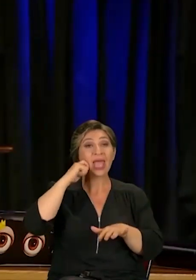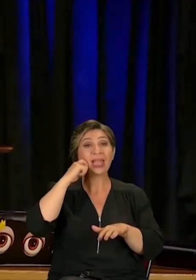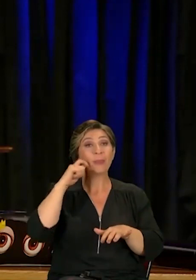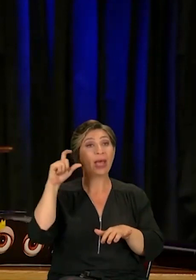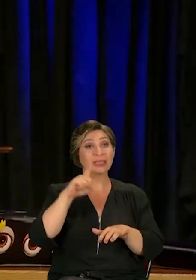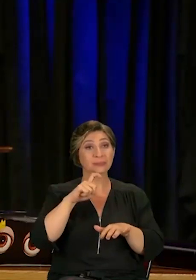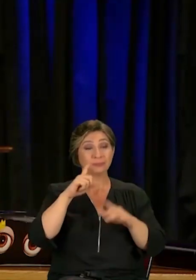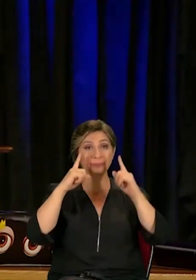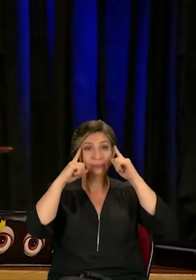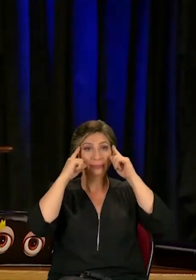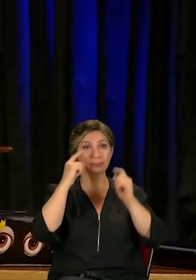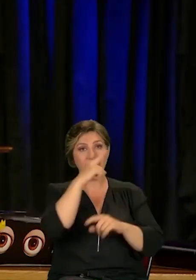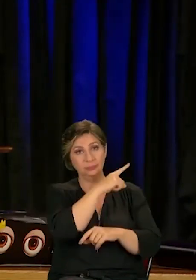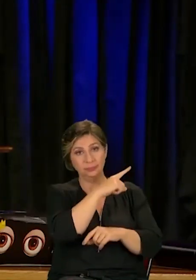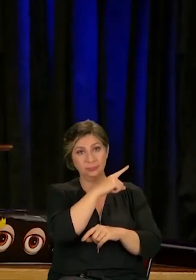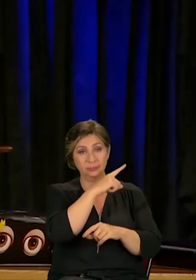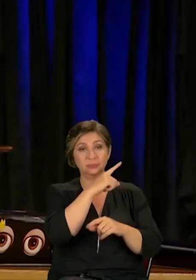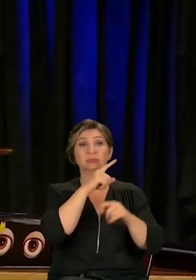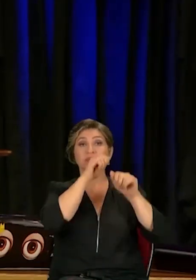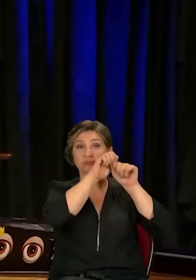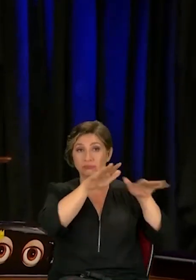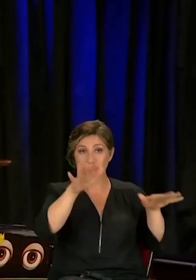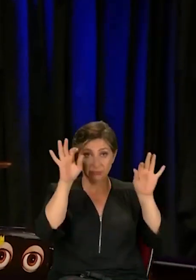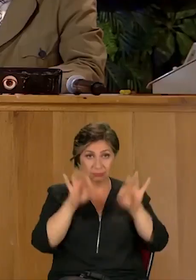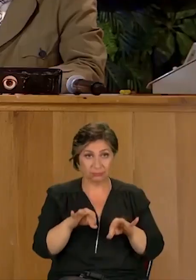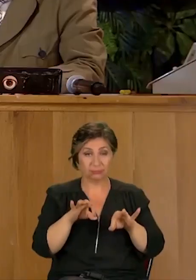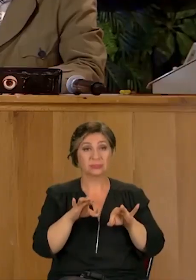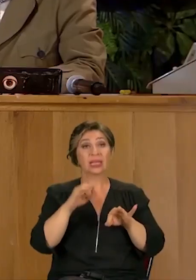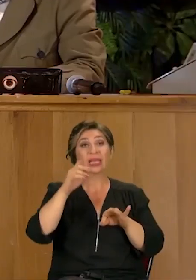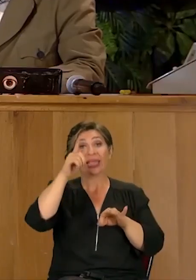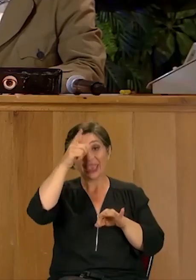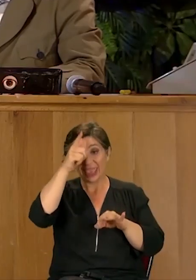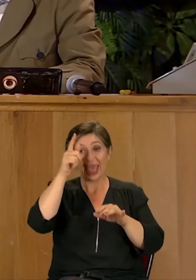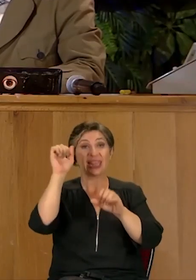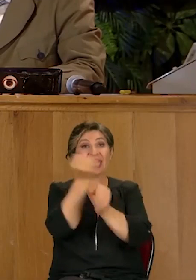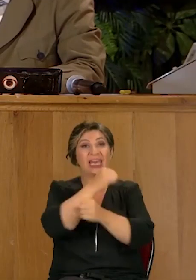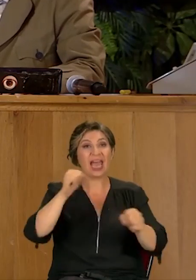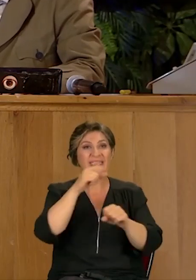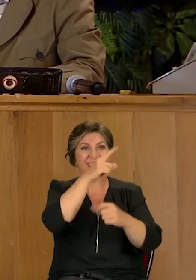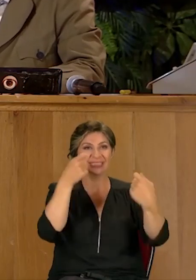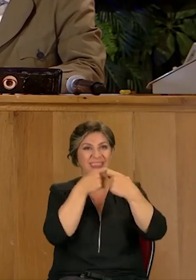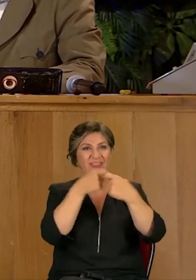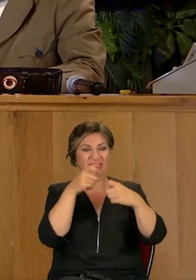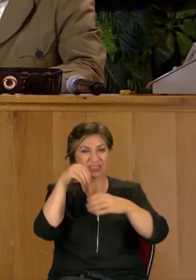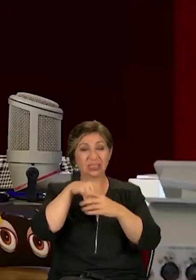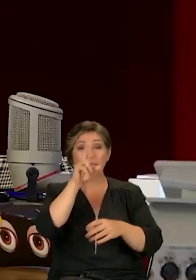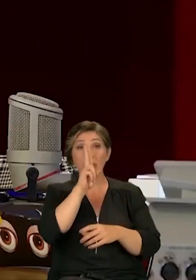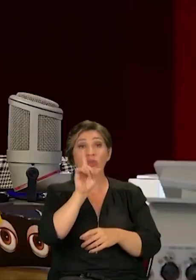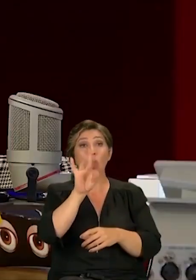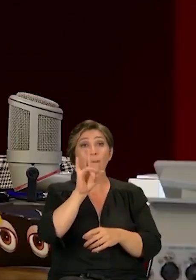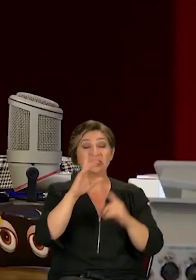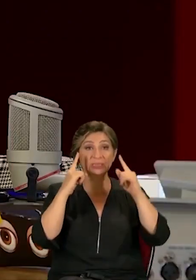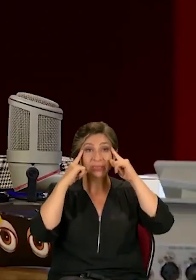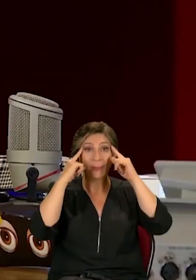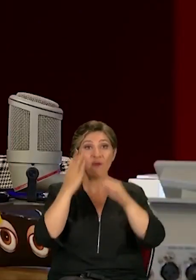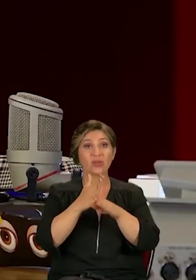ayında Japonya'da vizyona girecek çocuklar. İran-Irak savaşı sırasında 215